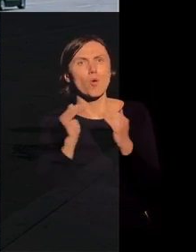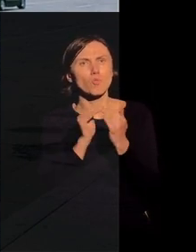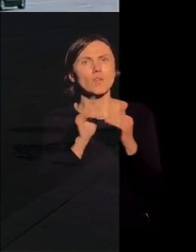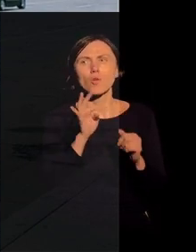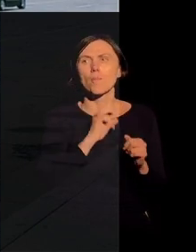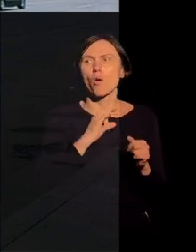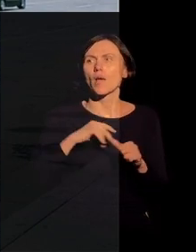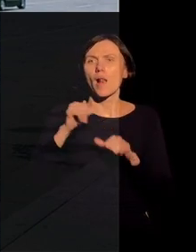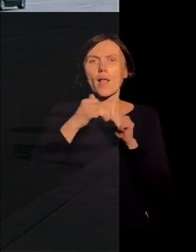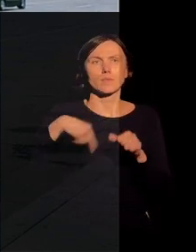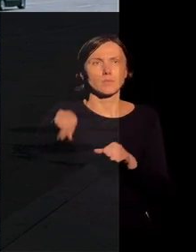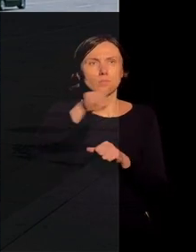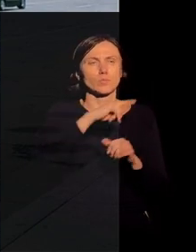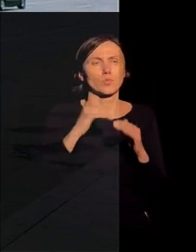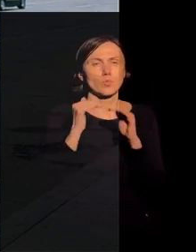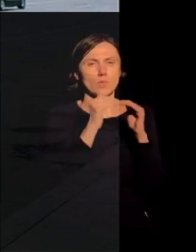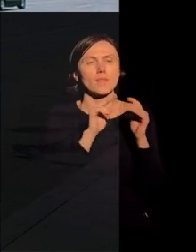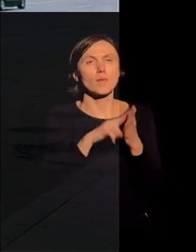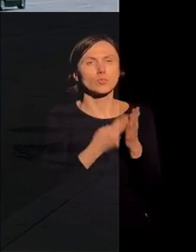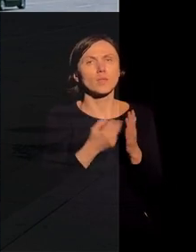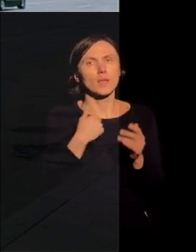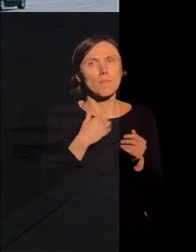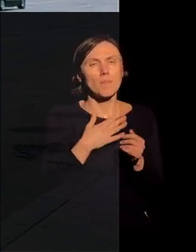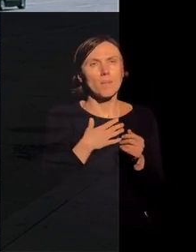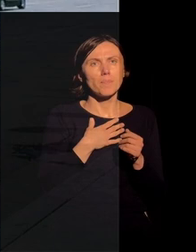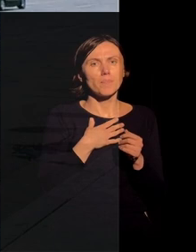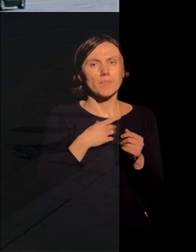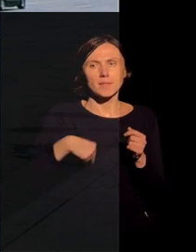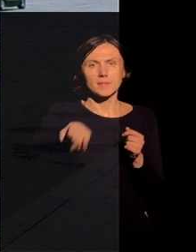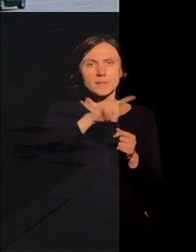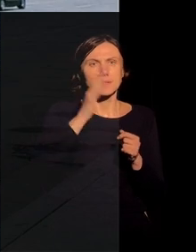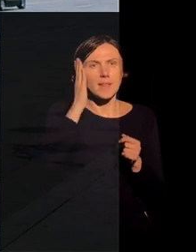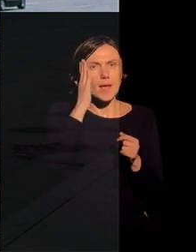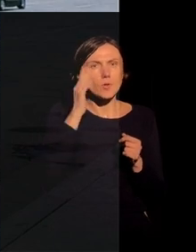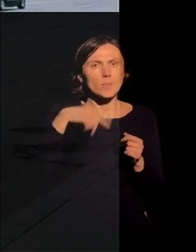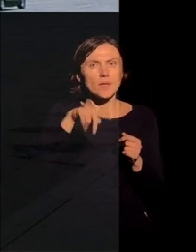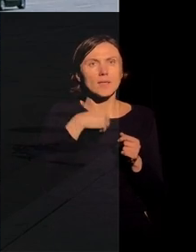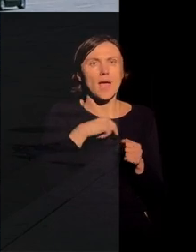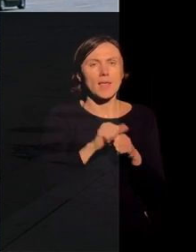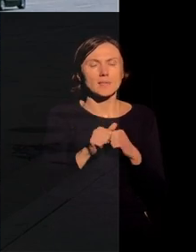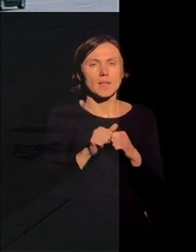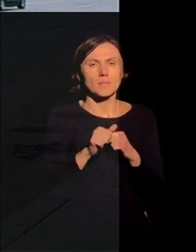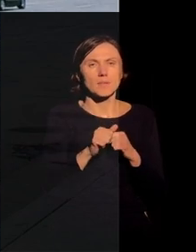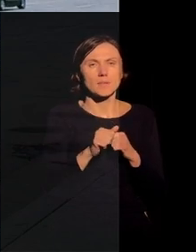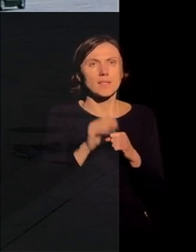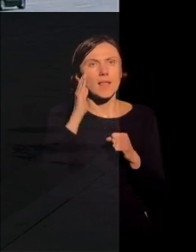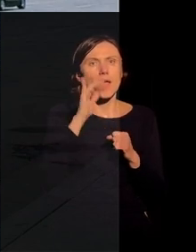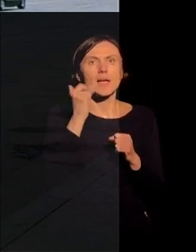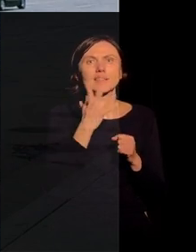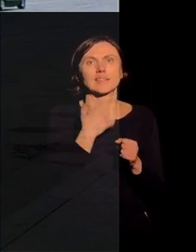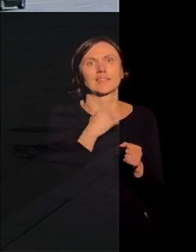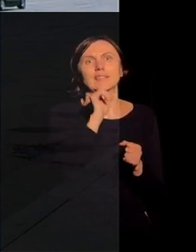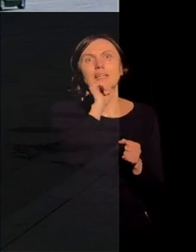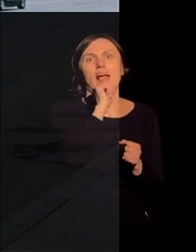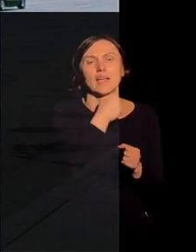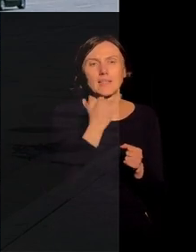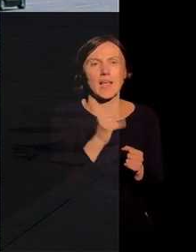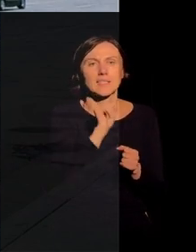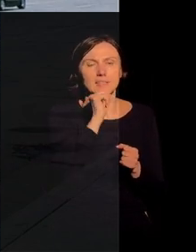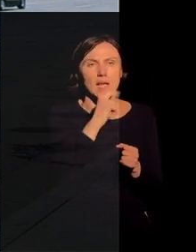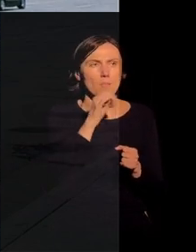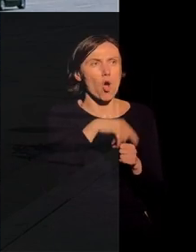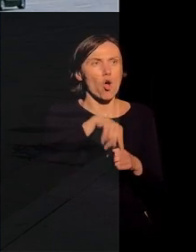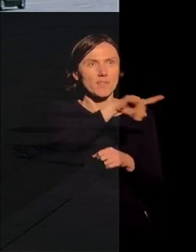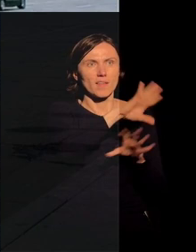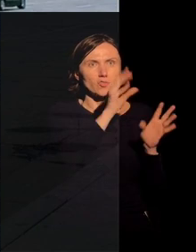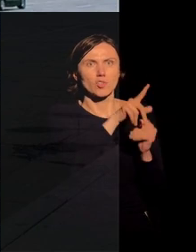się do moich rówieśników. Dlatego ja na przykład mam taki krąg znajomych, wśród których jestem znany jako senior, bo oni